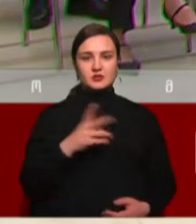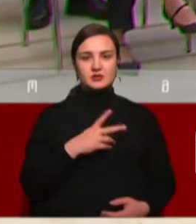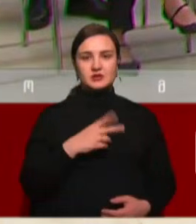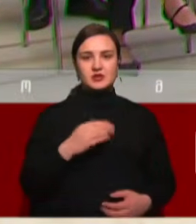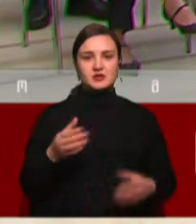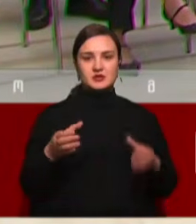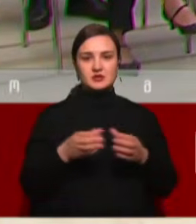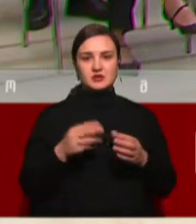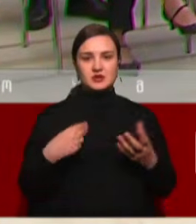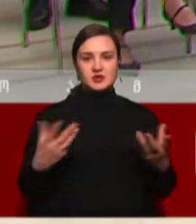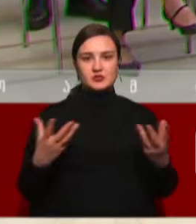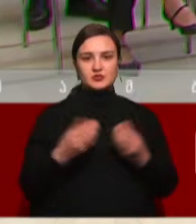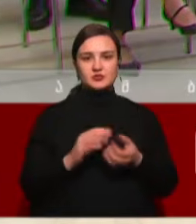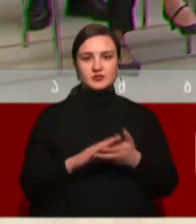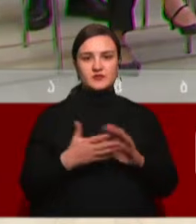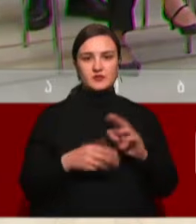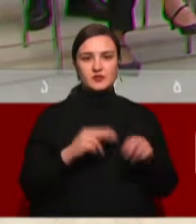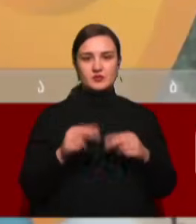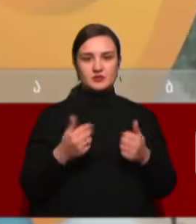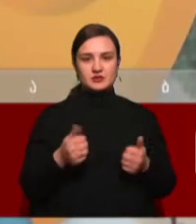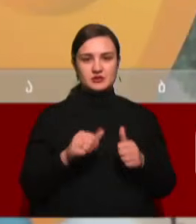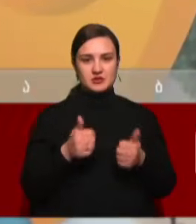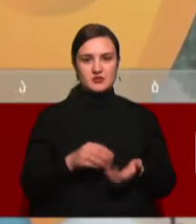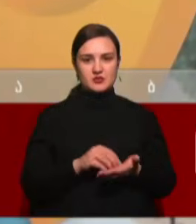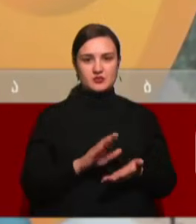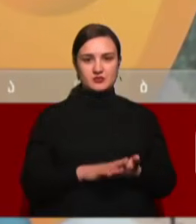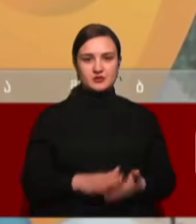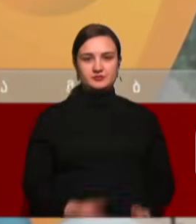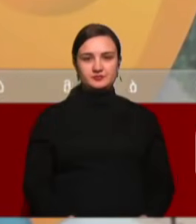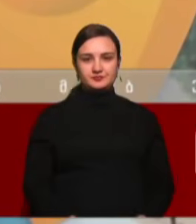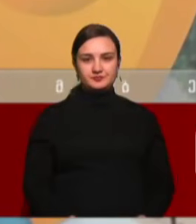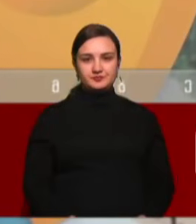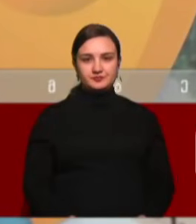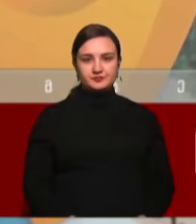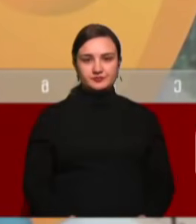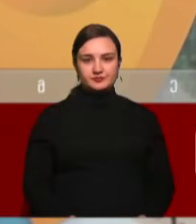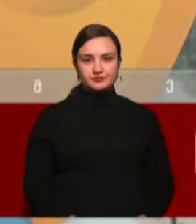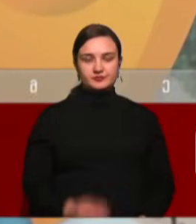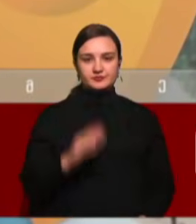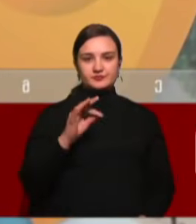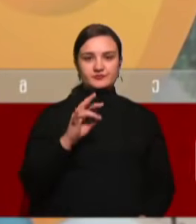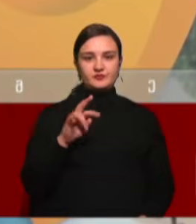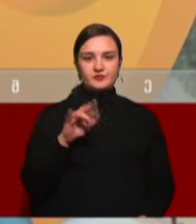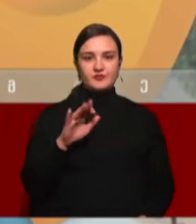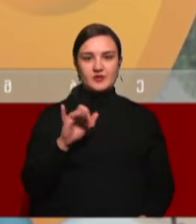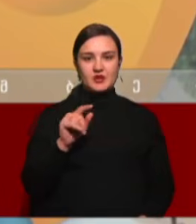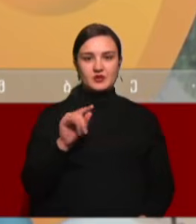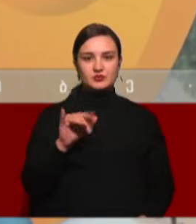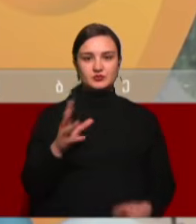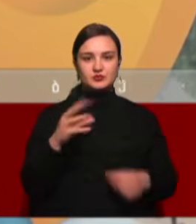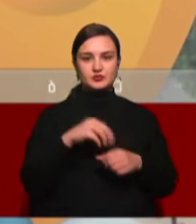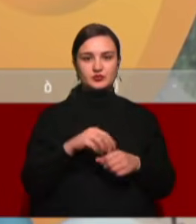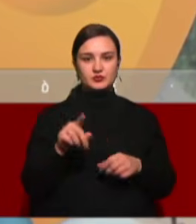LDP შორის თანამშრომლობის მემორანდუმი დღეს გაფორმდა. ფონდი ქართულს დაფინანსებით და ჩართულობით